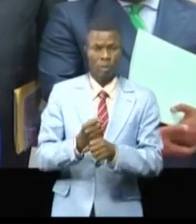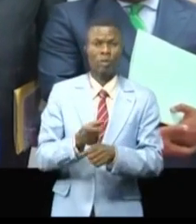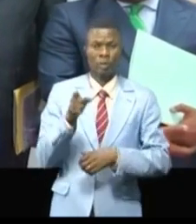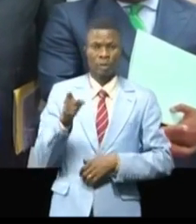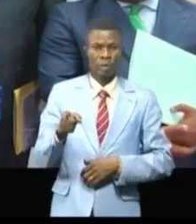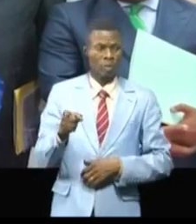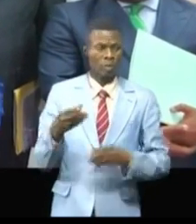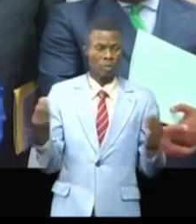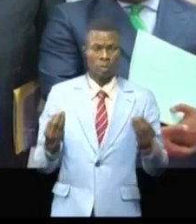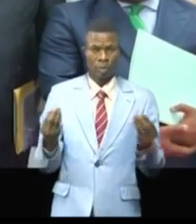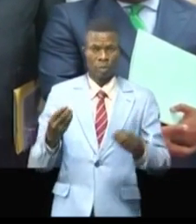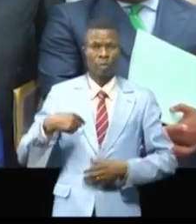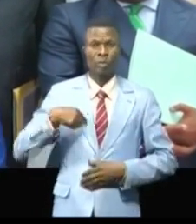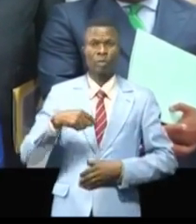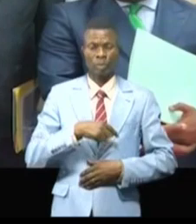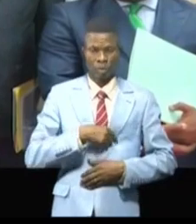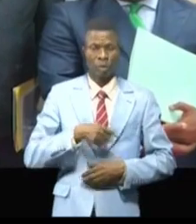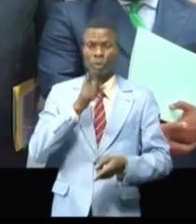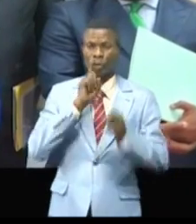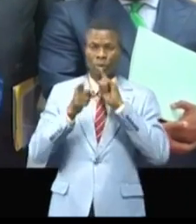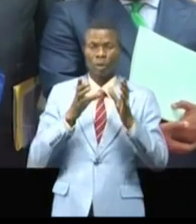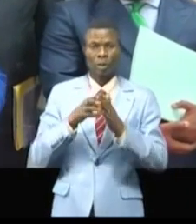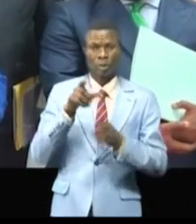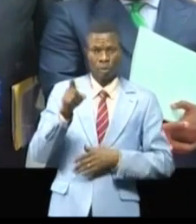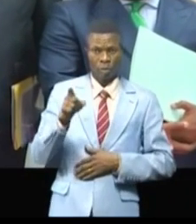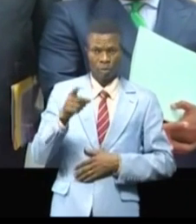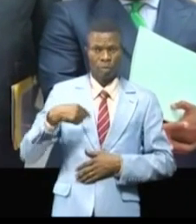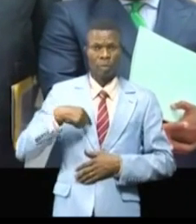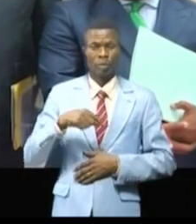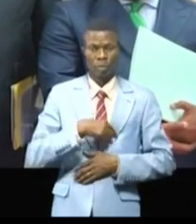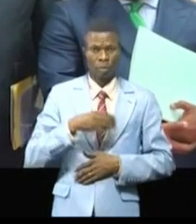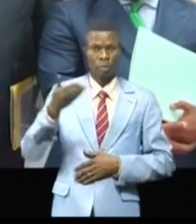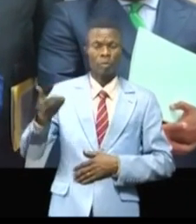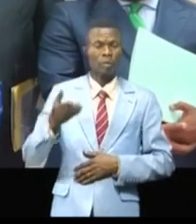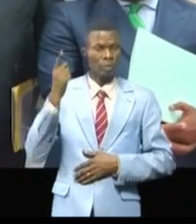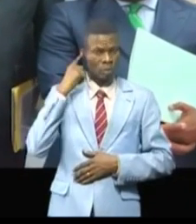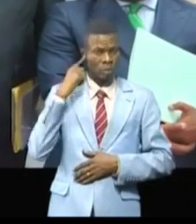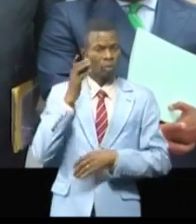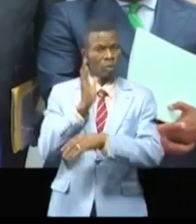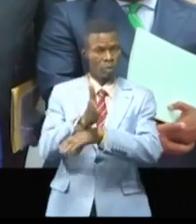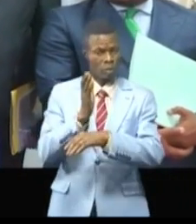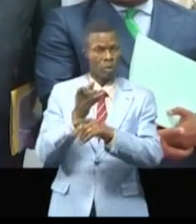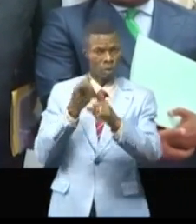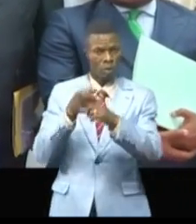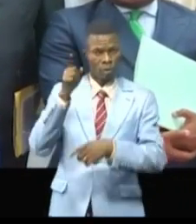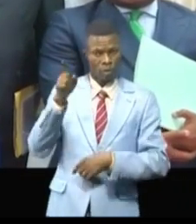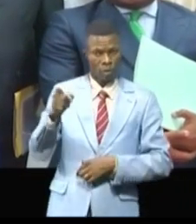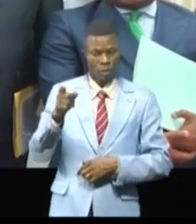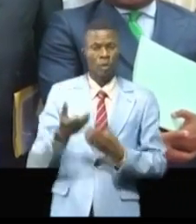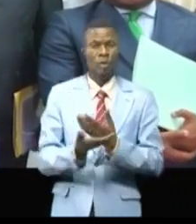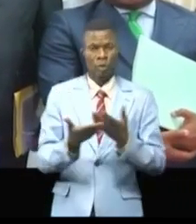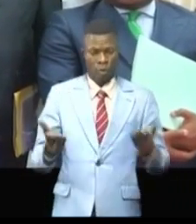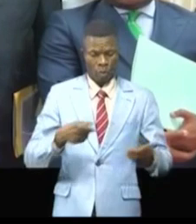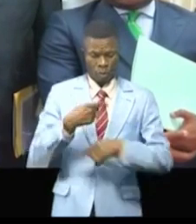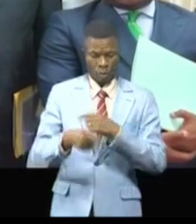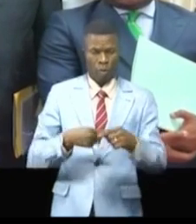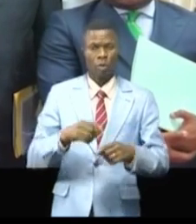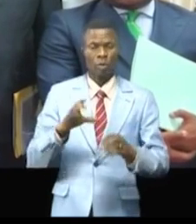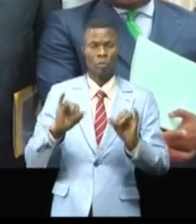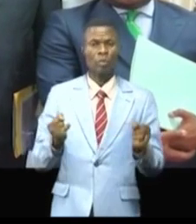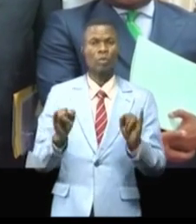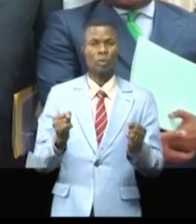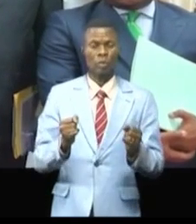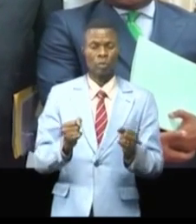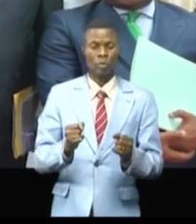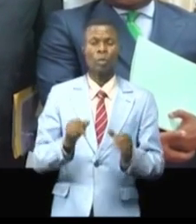Et c'est pourquoi nous avions changé et on a reçu des instructions de sa part. Oui, c'est parti pour le jeu. Nous